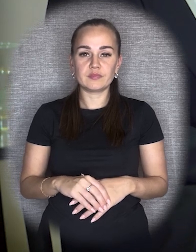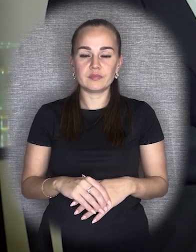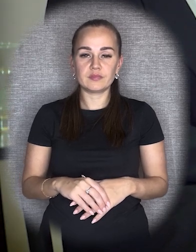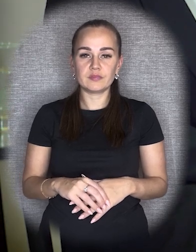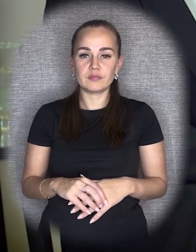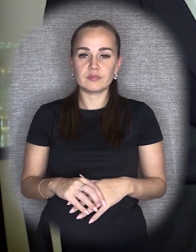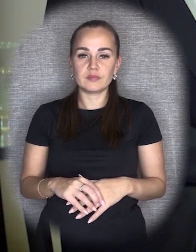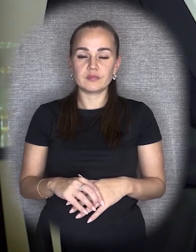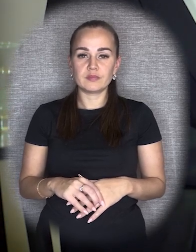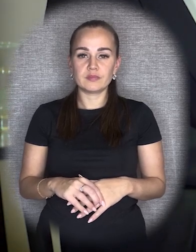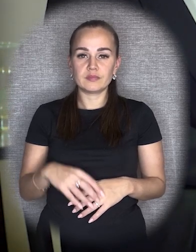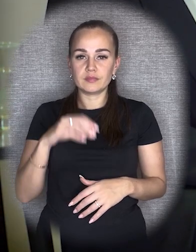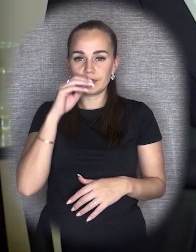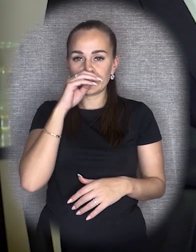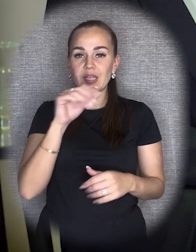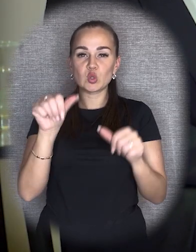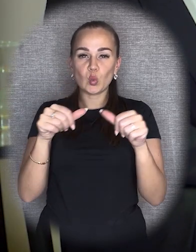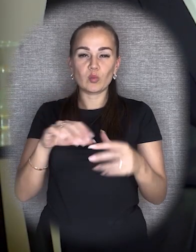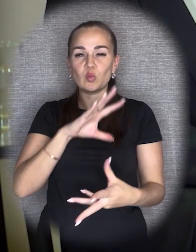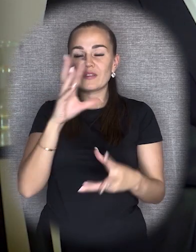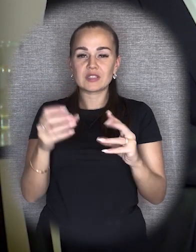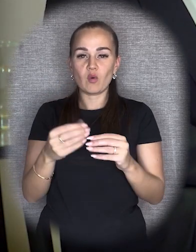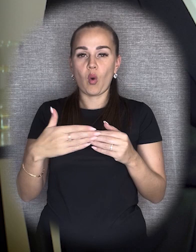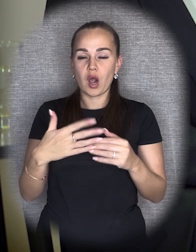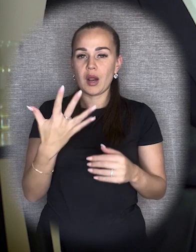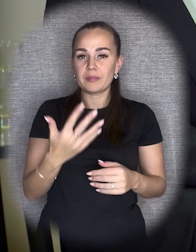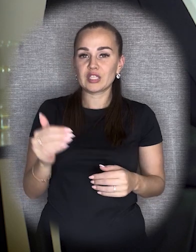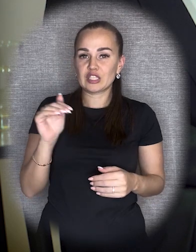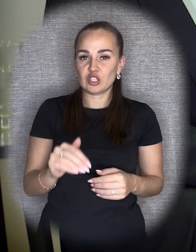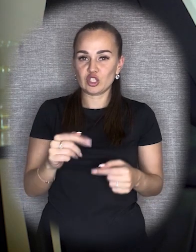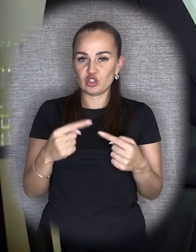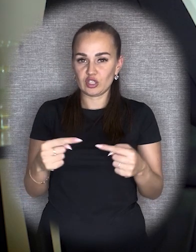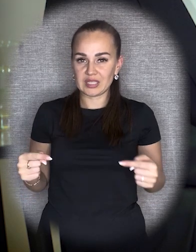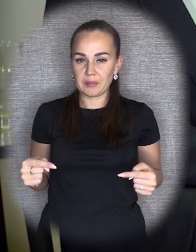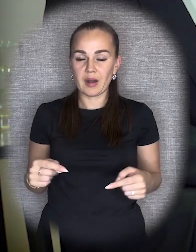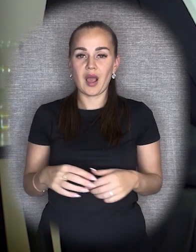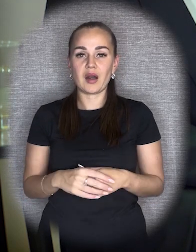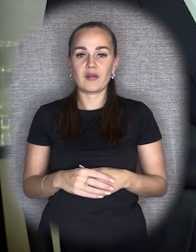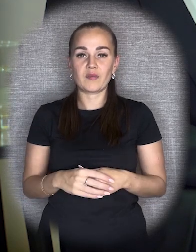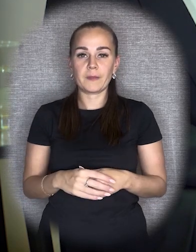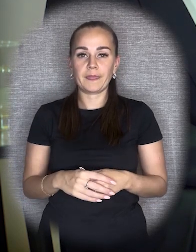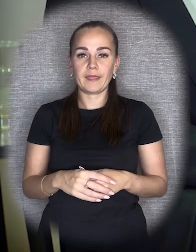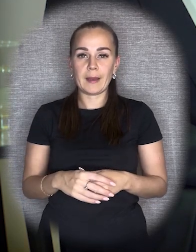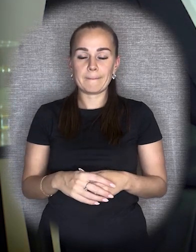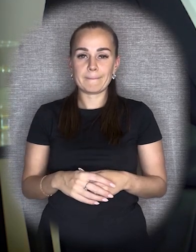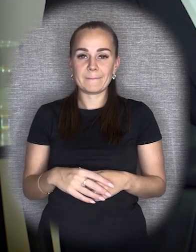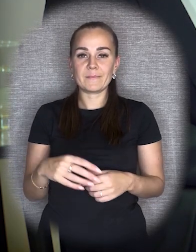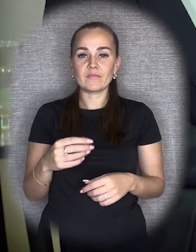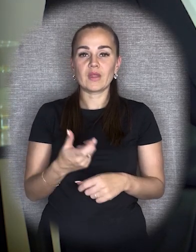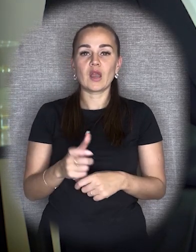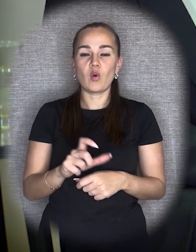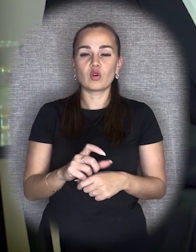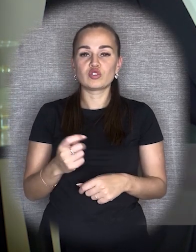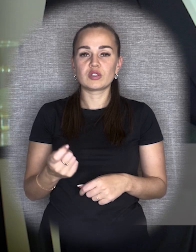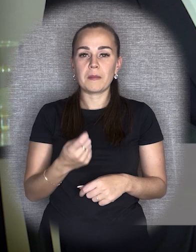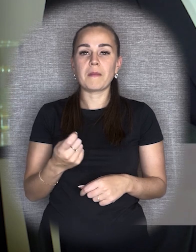собрание скульптуры, порядка 6000 экземпляров. И надо сказать, что второстепенных вещей в собрании ну, мало.